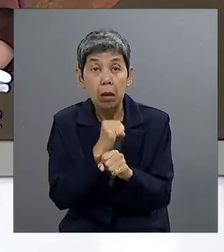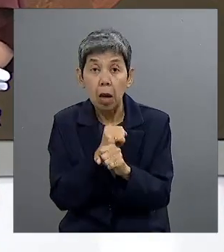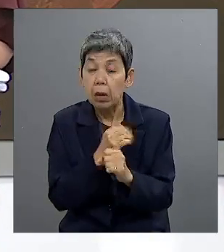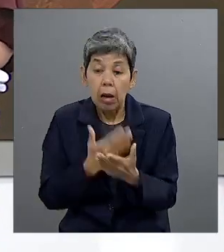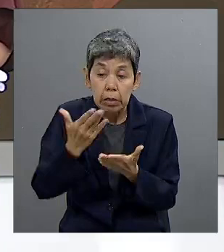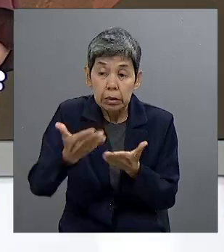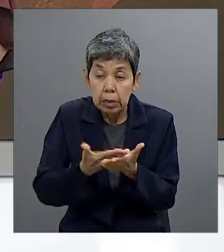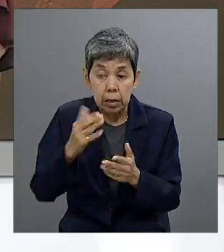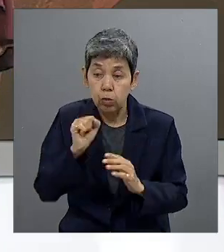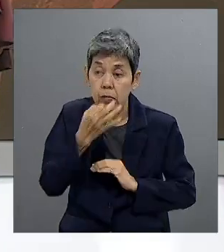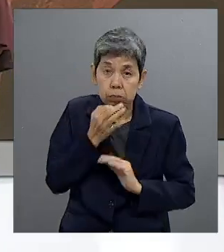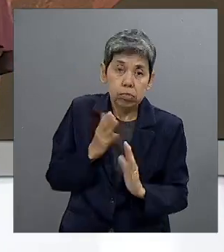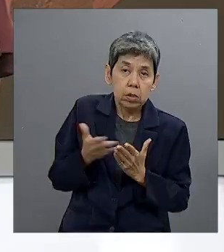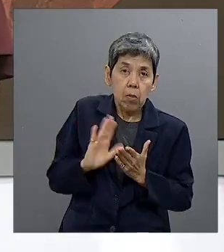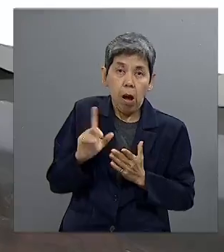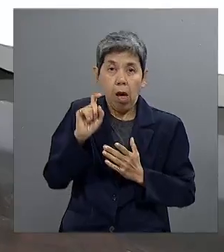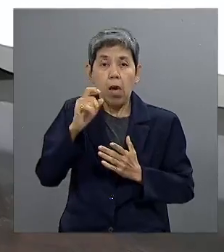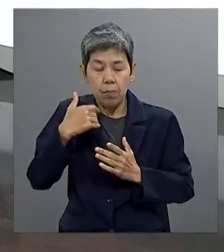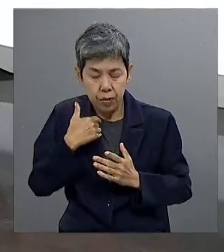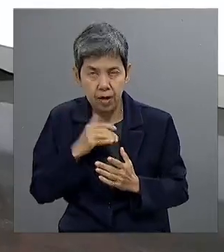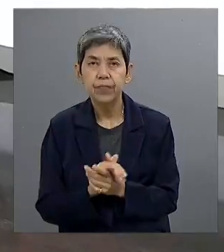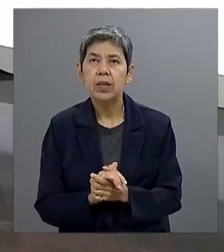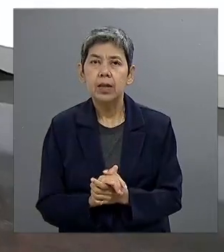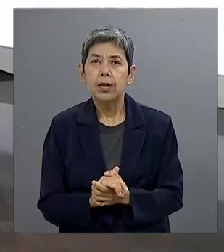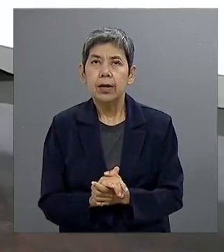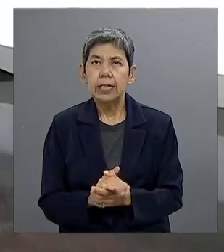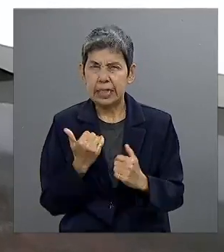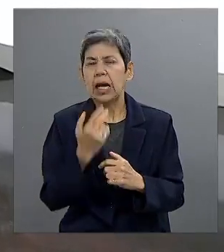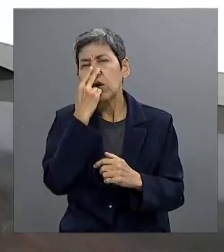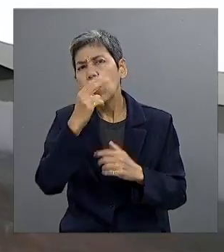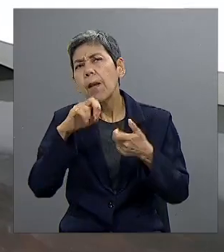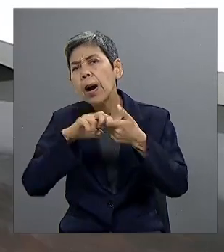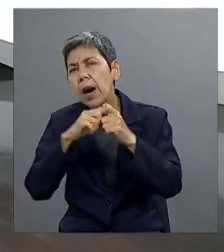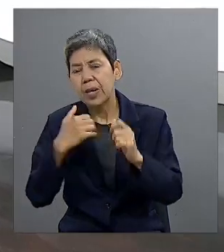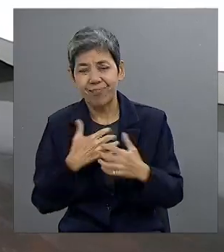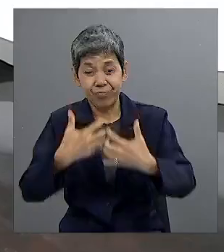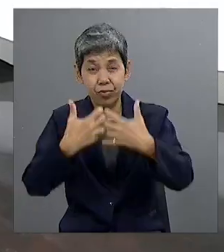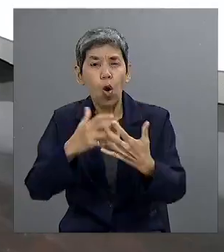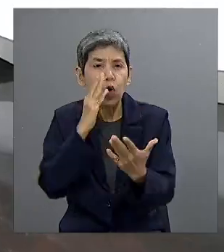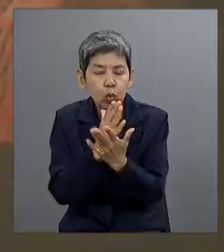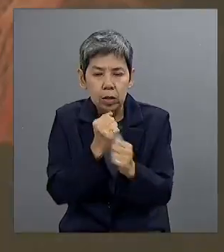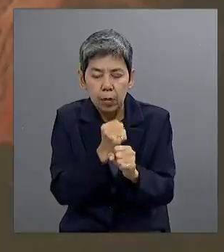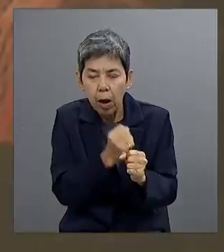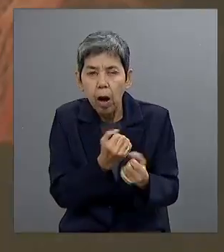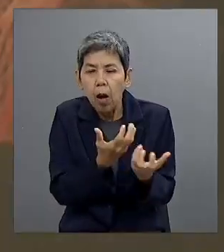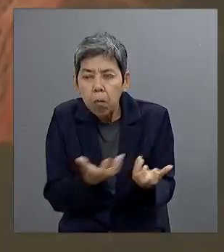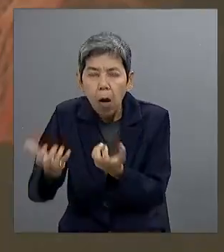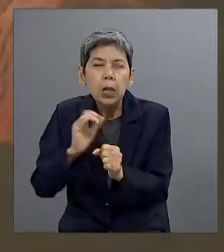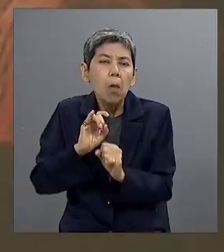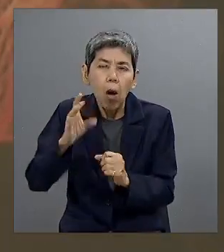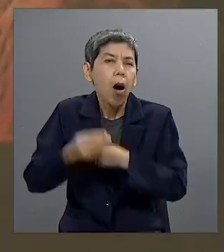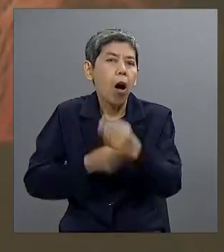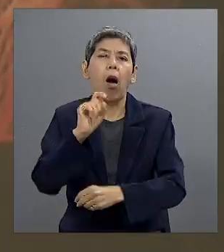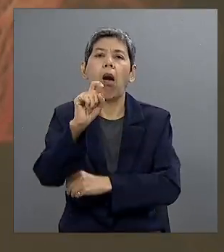ดิบจากจังหวัดต่างๆมาได้คุณสีมาคนที่รัษฏานั้นเพราะว่าพอโรงงานชะลอการผลิตก็คือไม่สามารถขายของได้ด้วยนะคะ